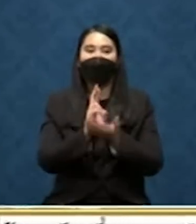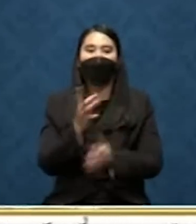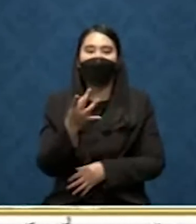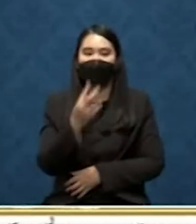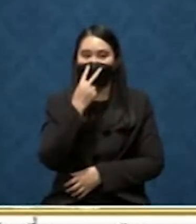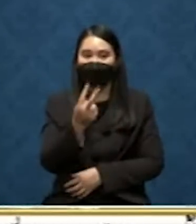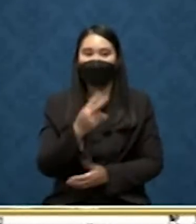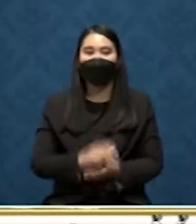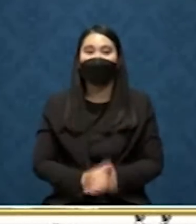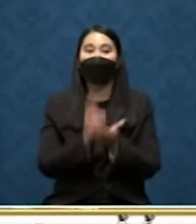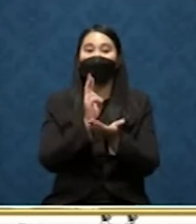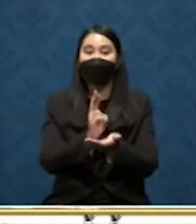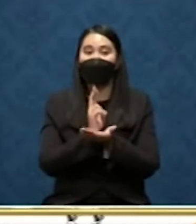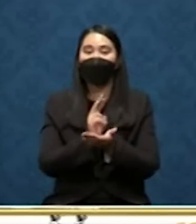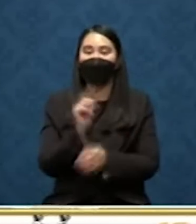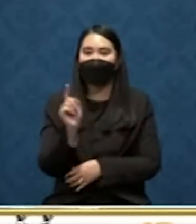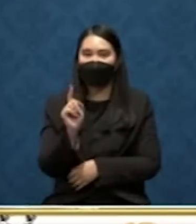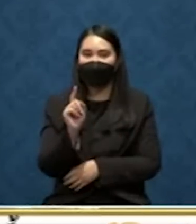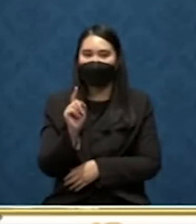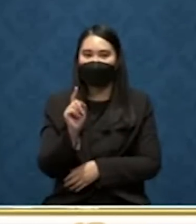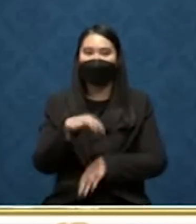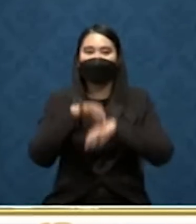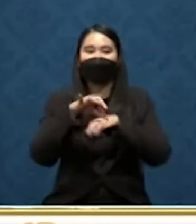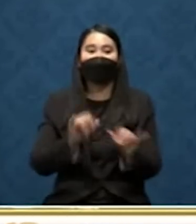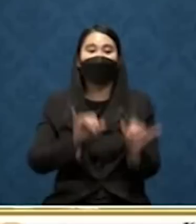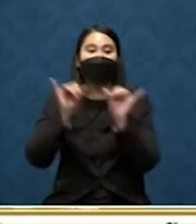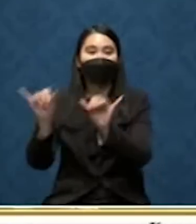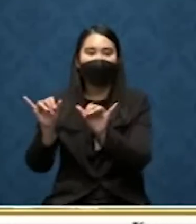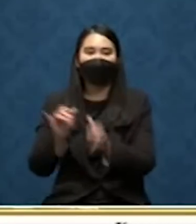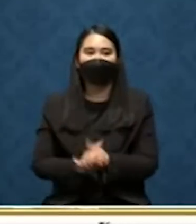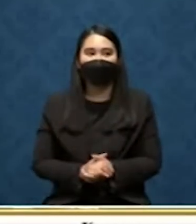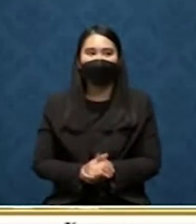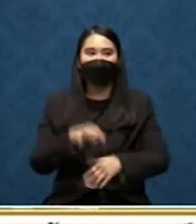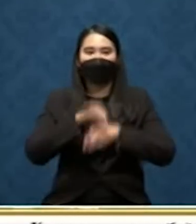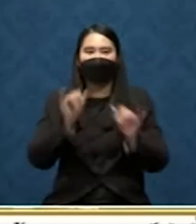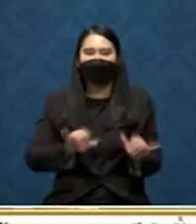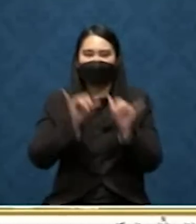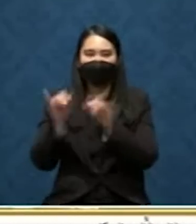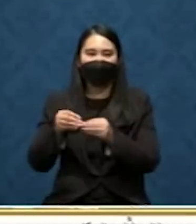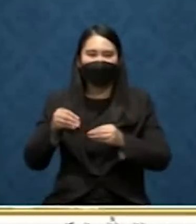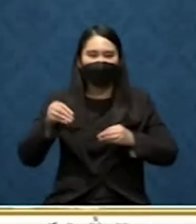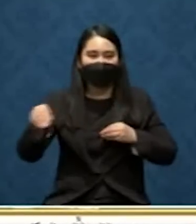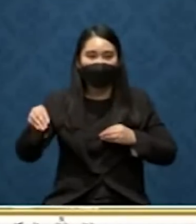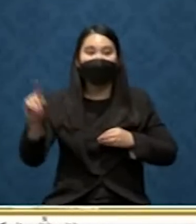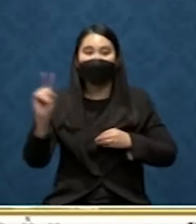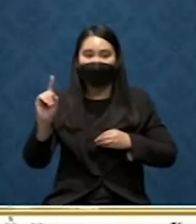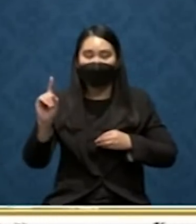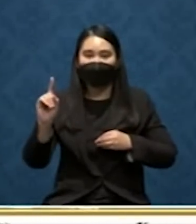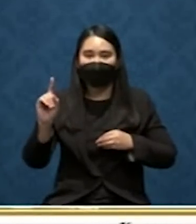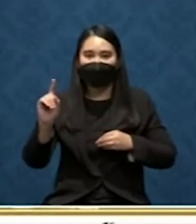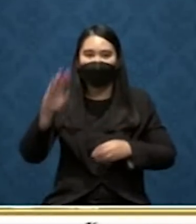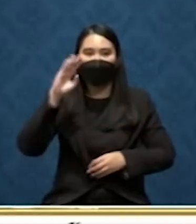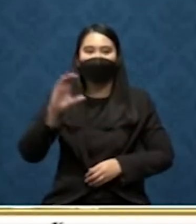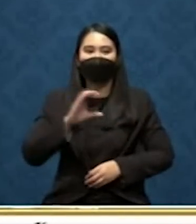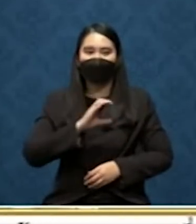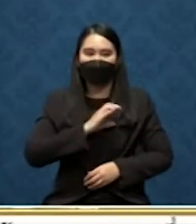อะไร sais ikรางวัของเขาคือการถูกเด้งถูกเด้งกล้ายไปหลายร้อยกิโลเมตรไปอยู่สอพอบ้าน